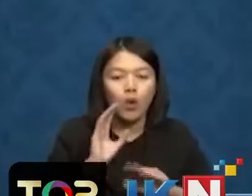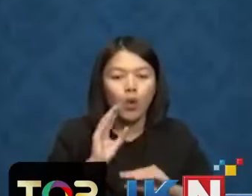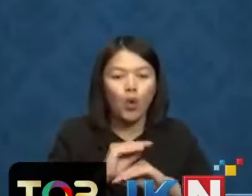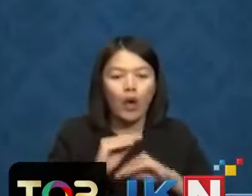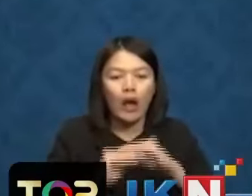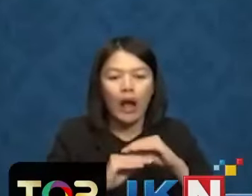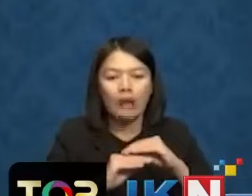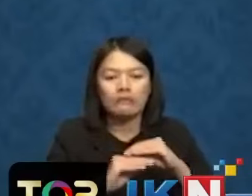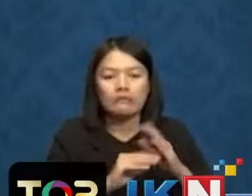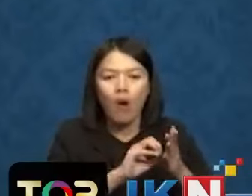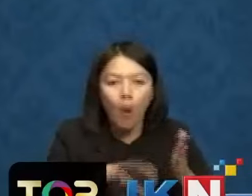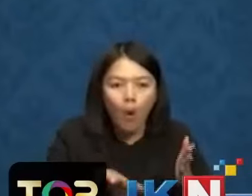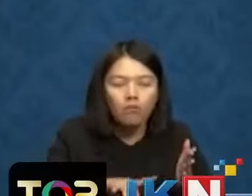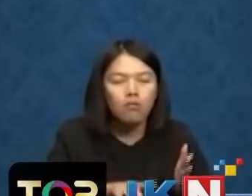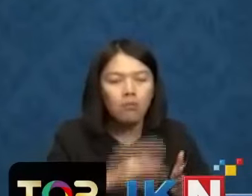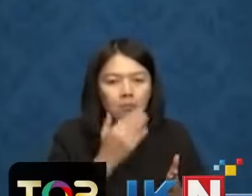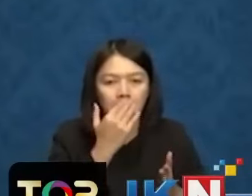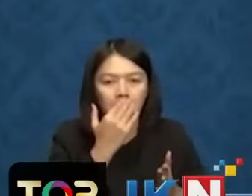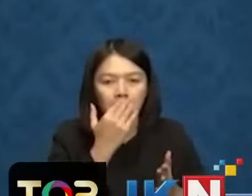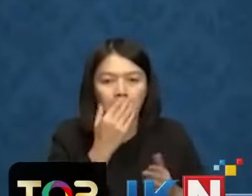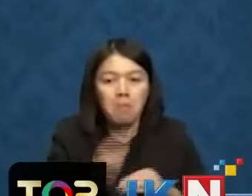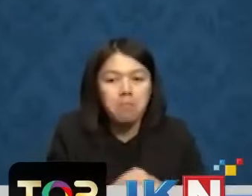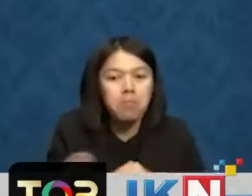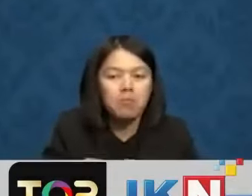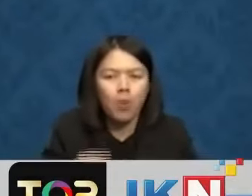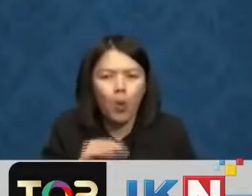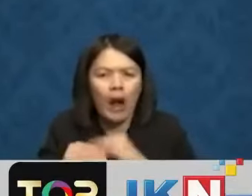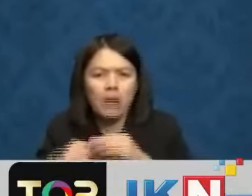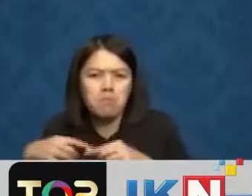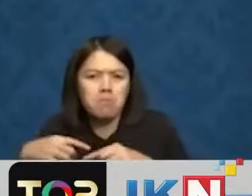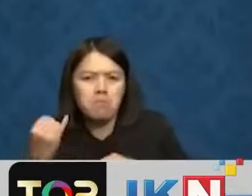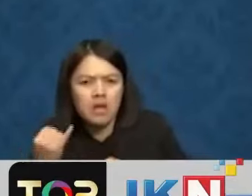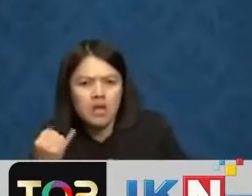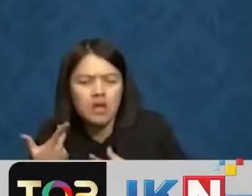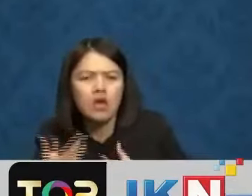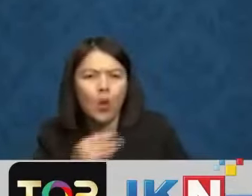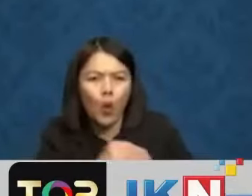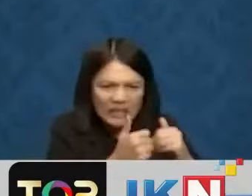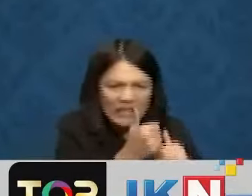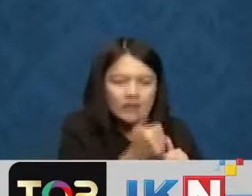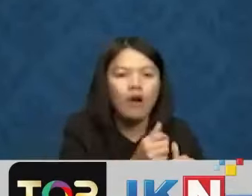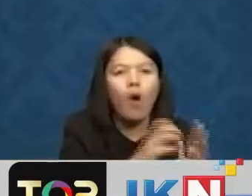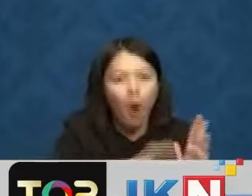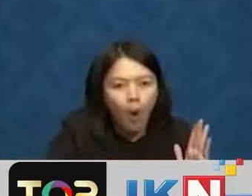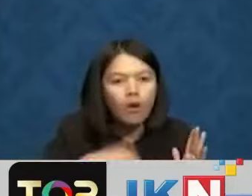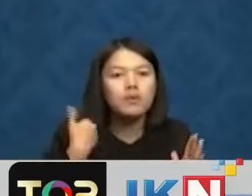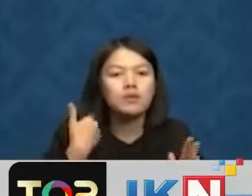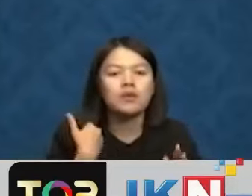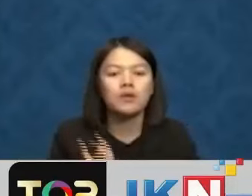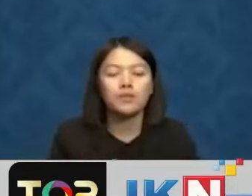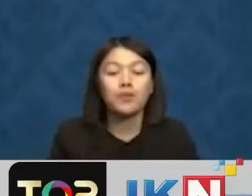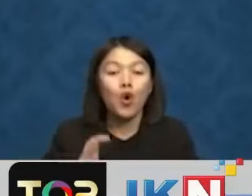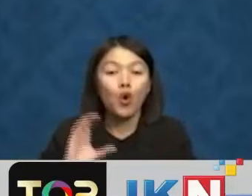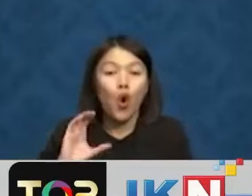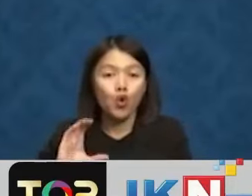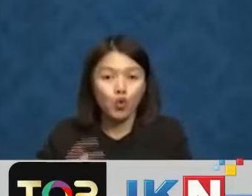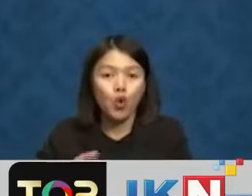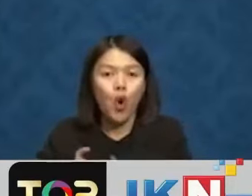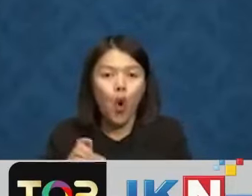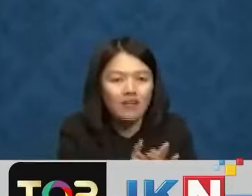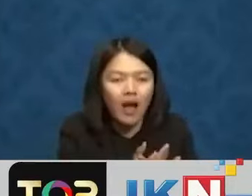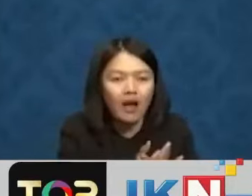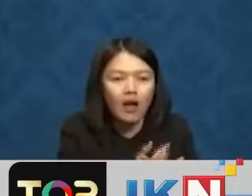ลดงบประมาณ 5% นะนี่พักร่วมรัฐบาลนะ ค ่ ะ บอกว่าเพราะอะไรก็เพราะว่าสิ่งที่รัฐบาลท